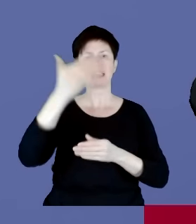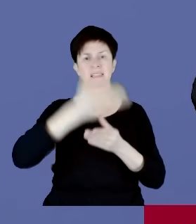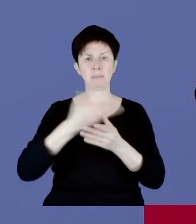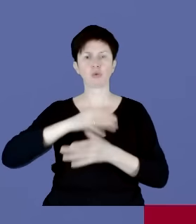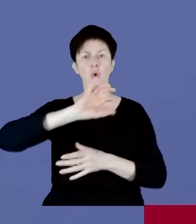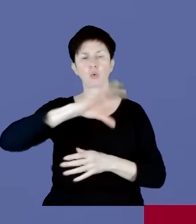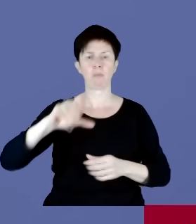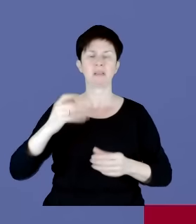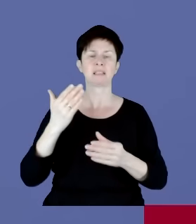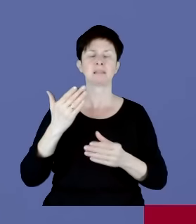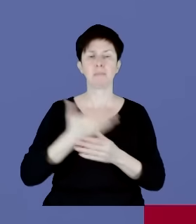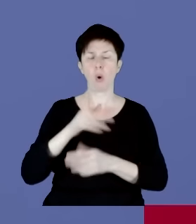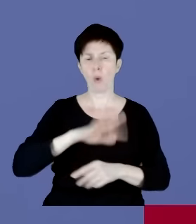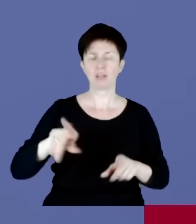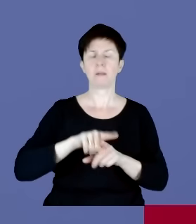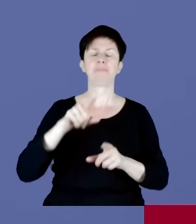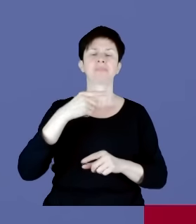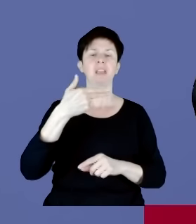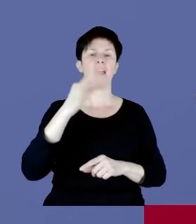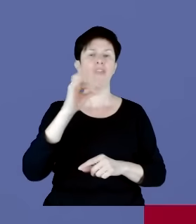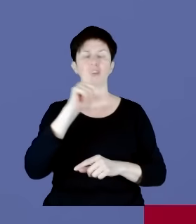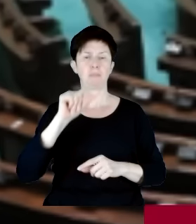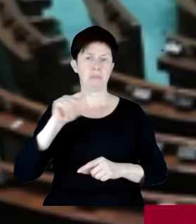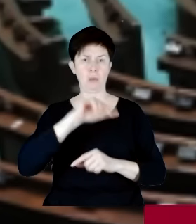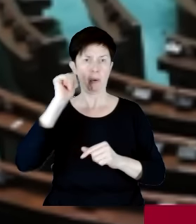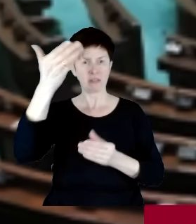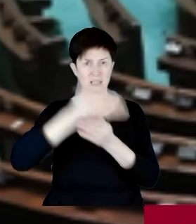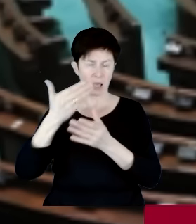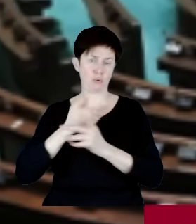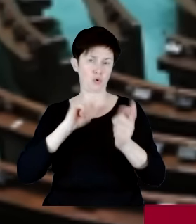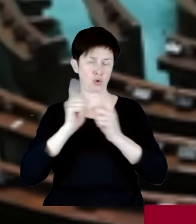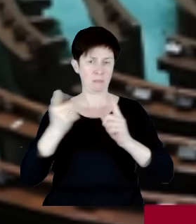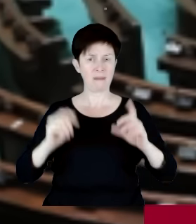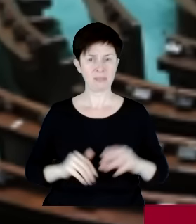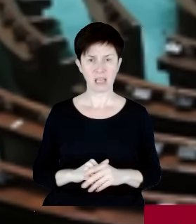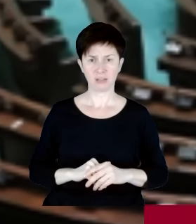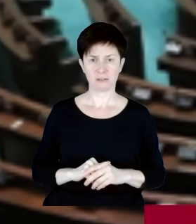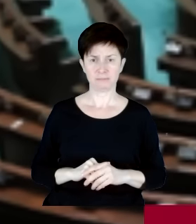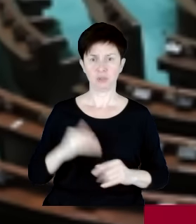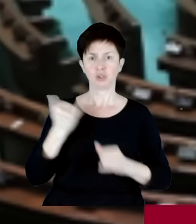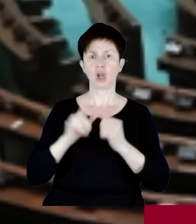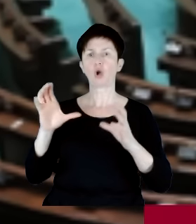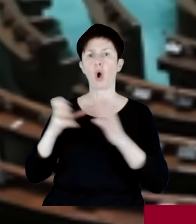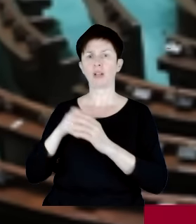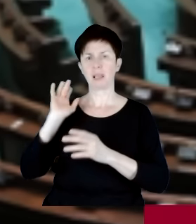MŚP, którzy będą im to doradzać. Pani minister, mamy się pogodzić z tym, że jeżeli ta koalicja przetrwa 4 lata do